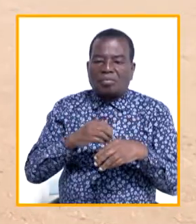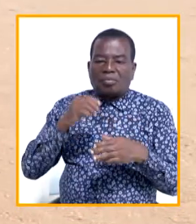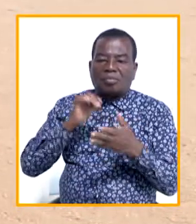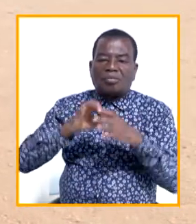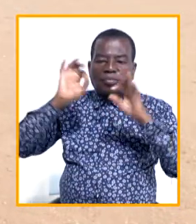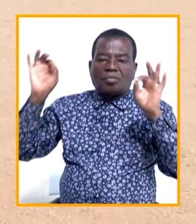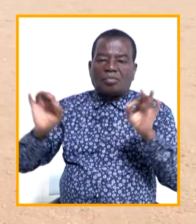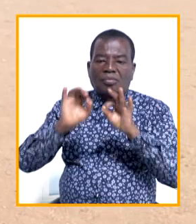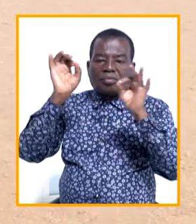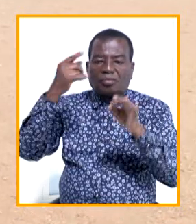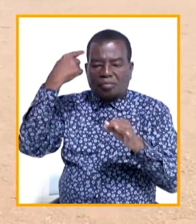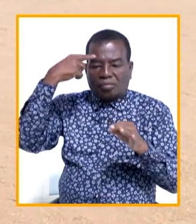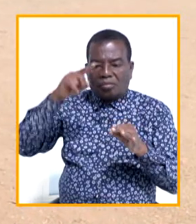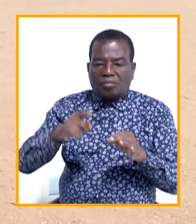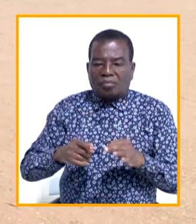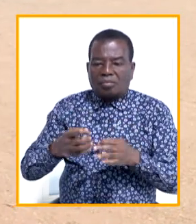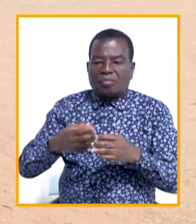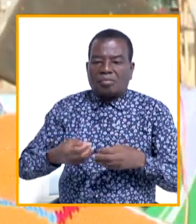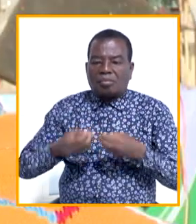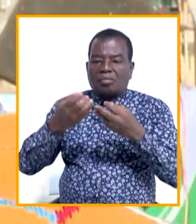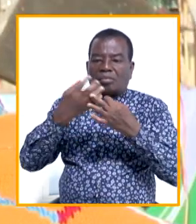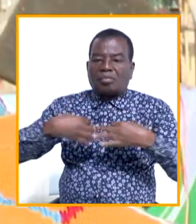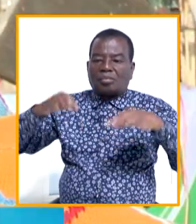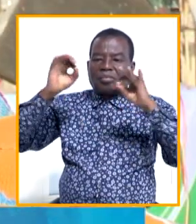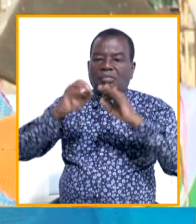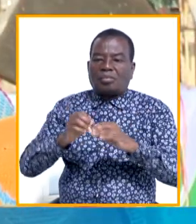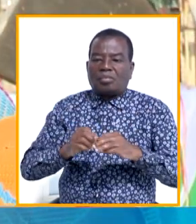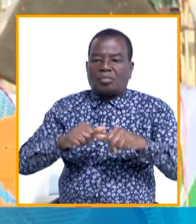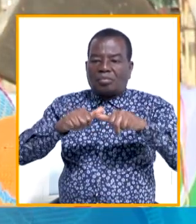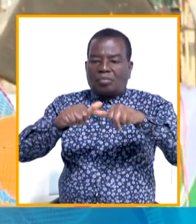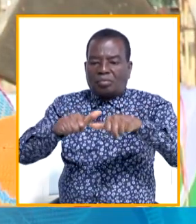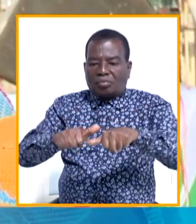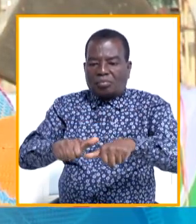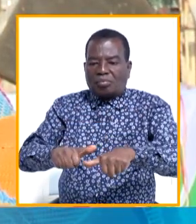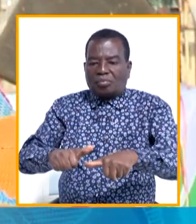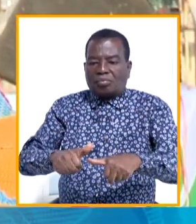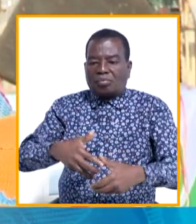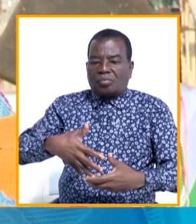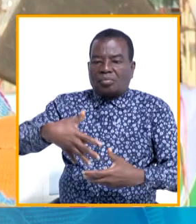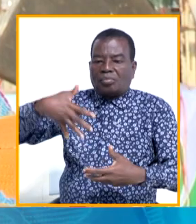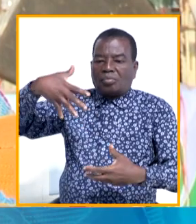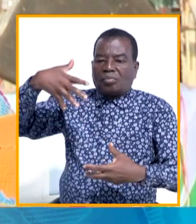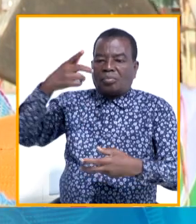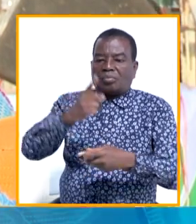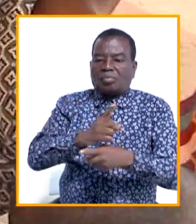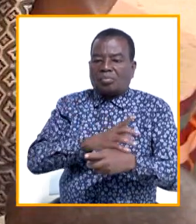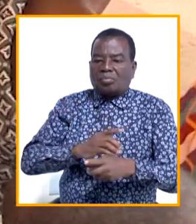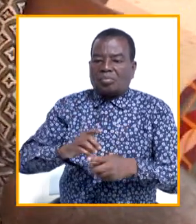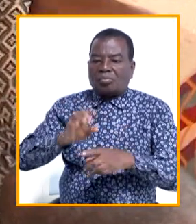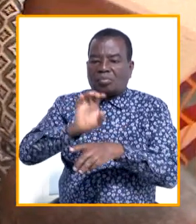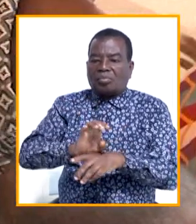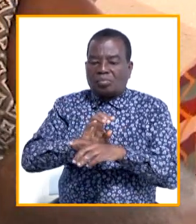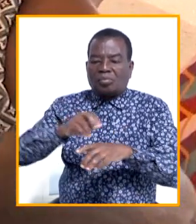festival c'est pour valoriser péréniser le riche patrimoine culturel Bron